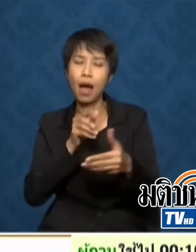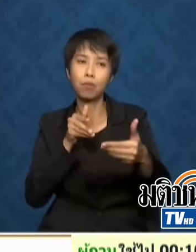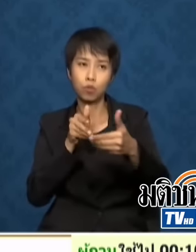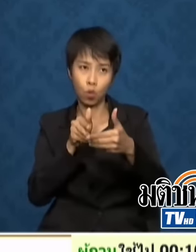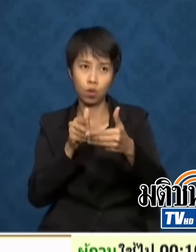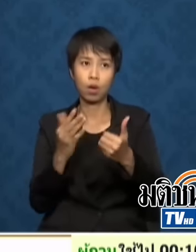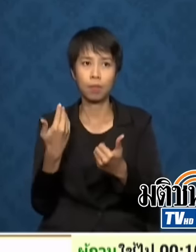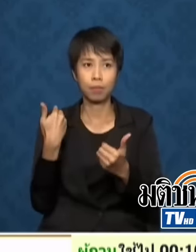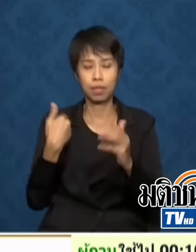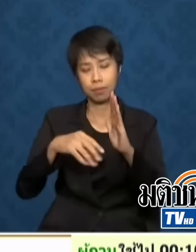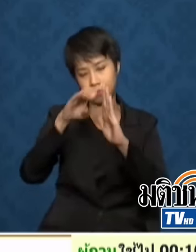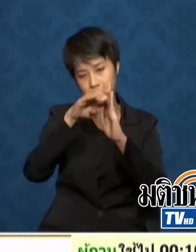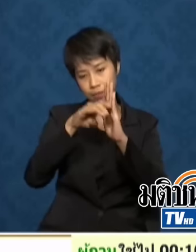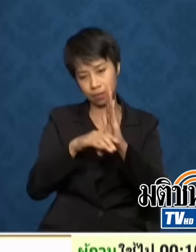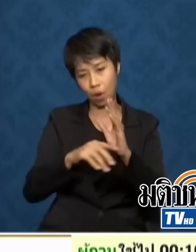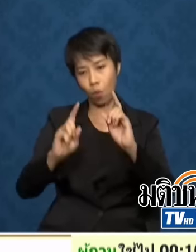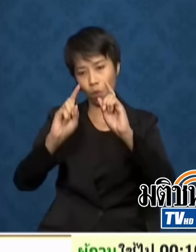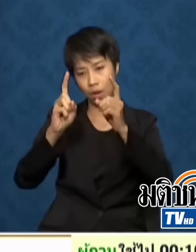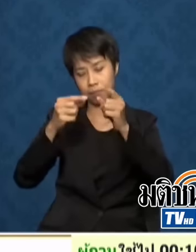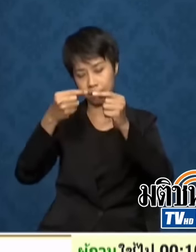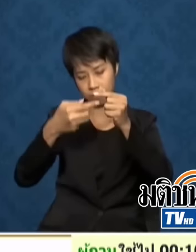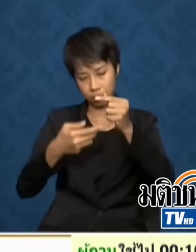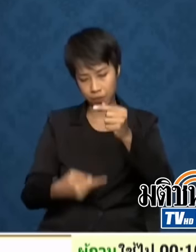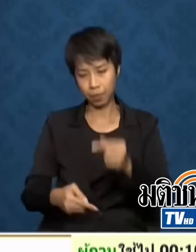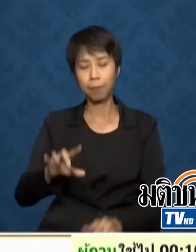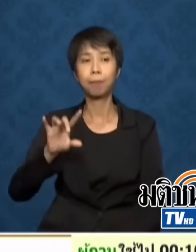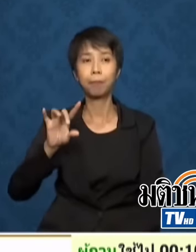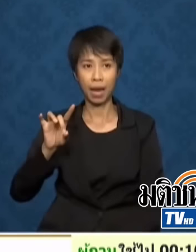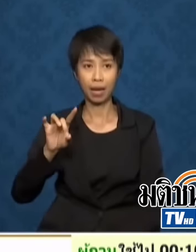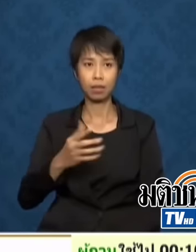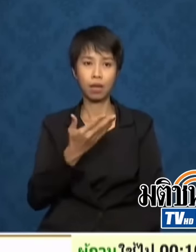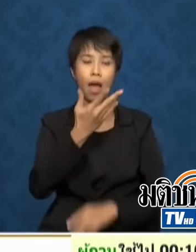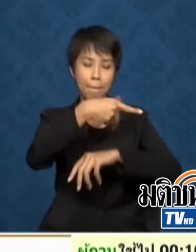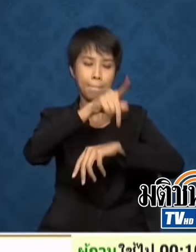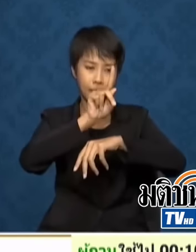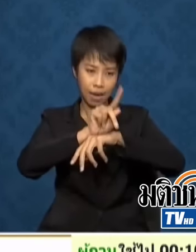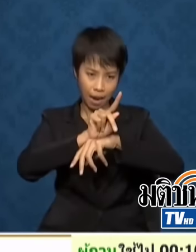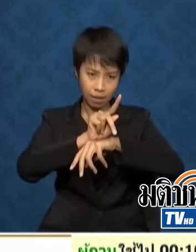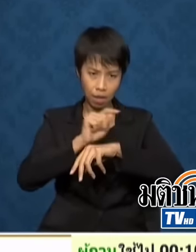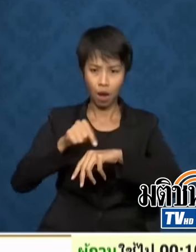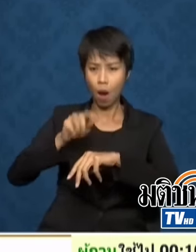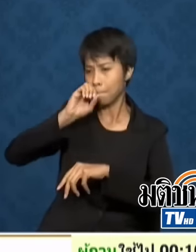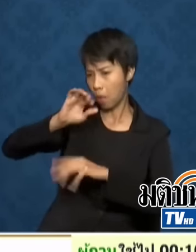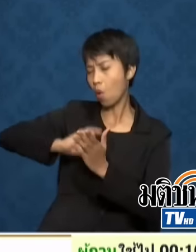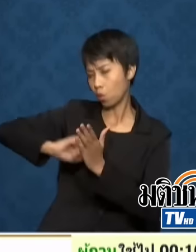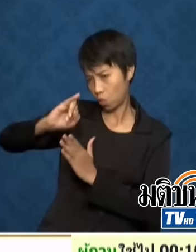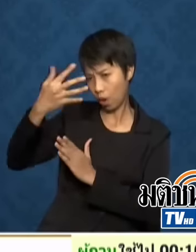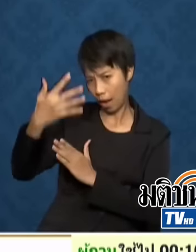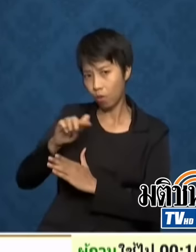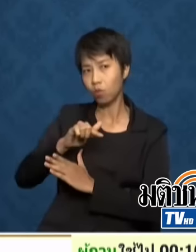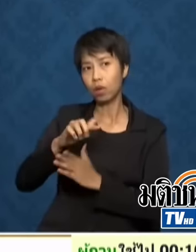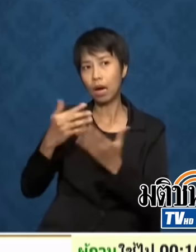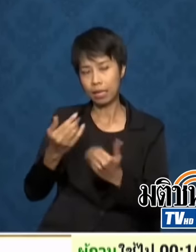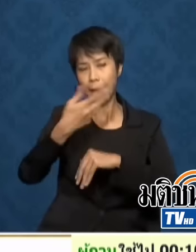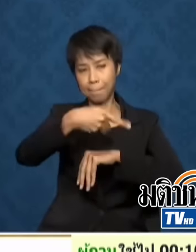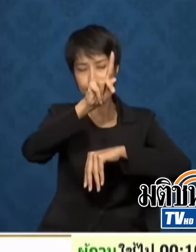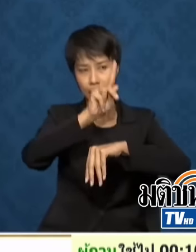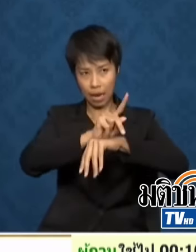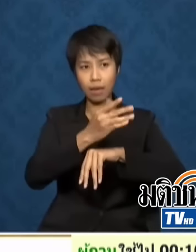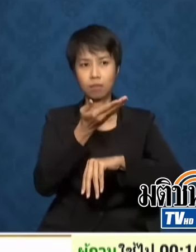ดอยู่ใน8วงเล็บซึ่งที่ท่านวินิจฉัยผมถือว่าเป็นการวินิจฉัยที่ถูกต้องและคำวินิจฉัยของท่านประธ